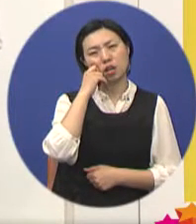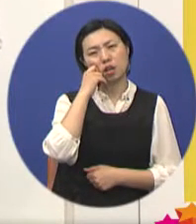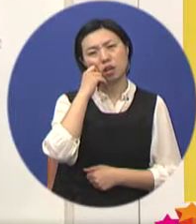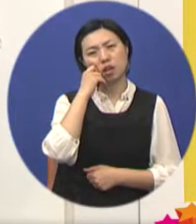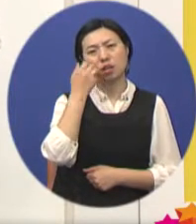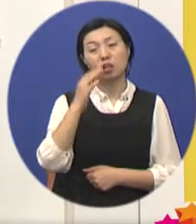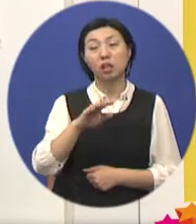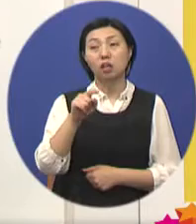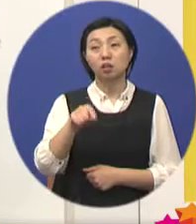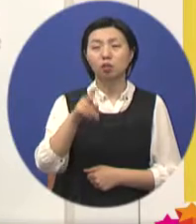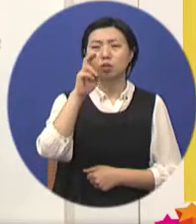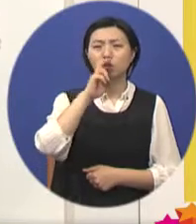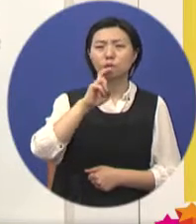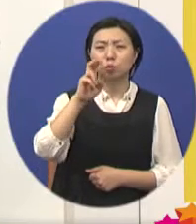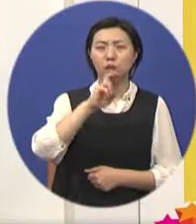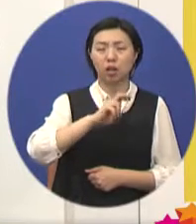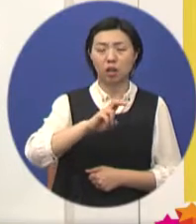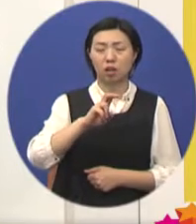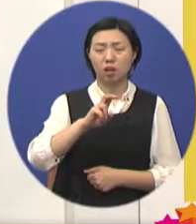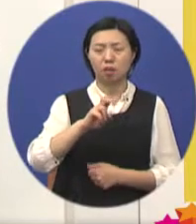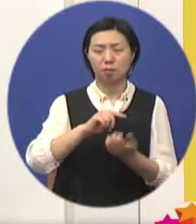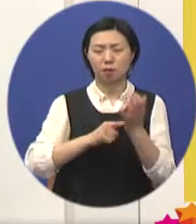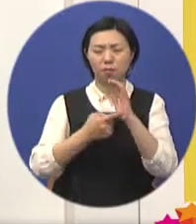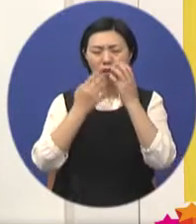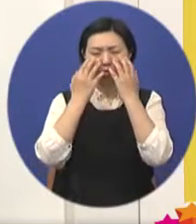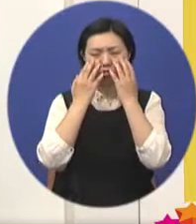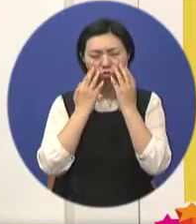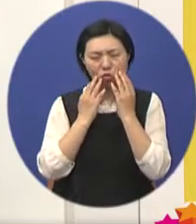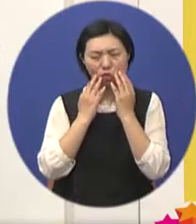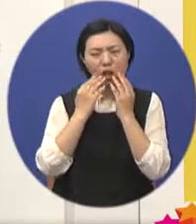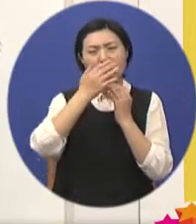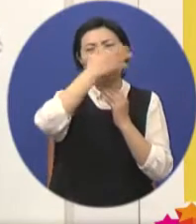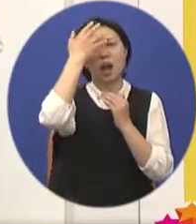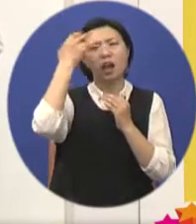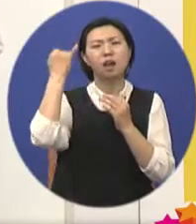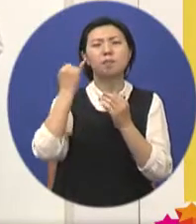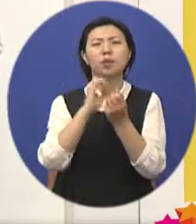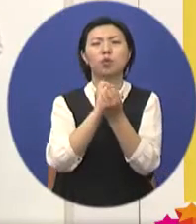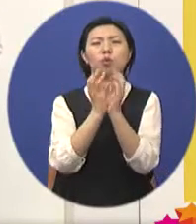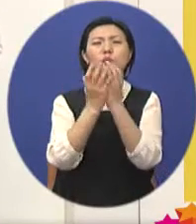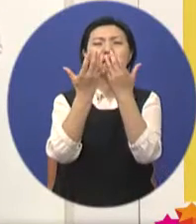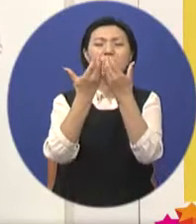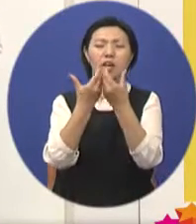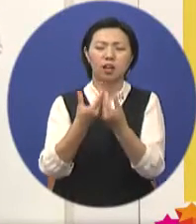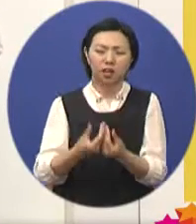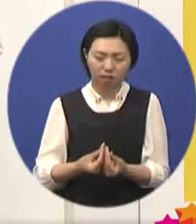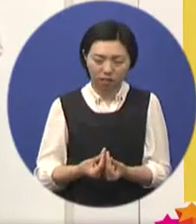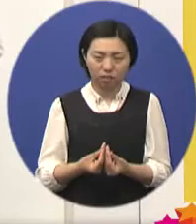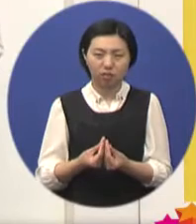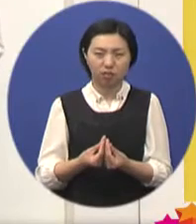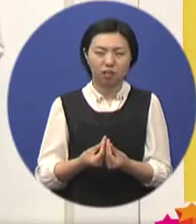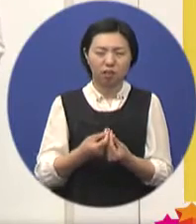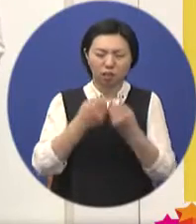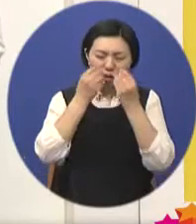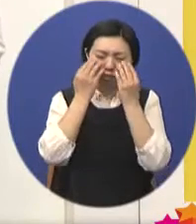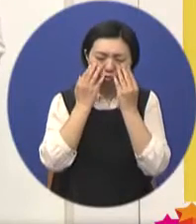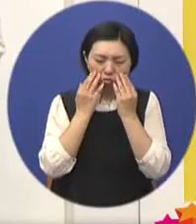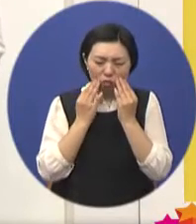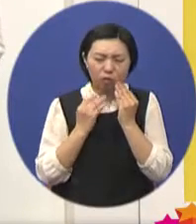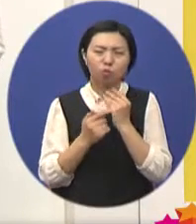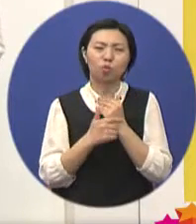노래만 나오면은 그렇게 울었어요. 무슨 노래요? 우리 어머니 할미꽃 사연이 나왔어요. 사연. 그래서 그때 할미꽃 사연을 부르신 거야. 그래서